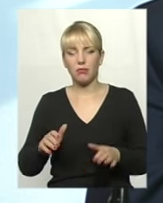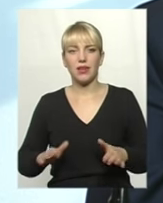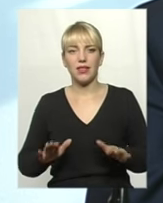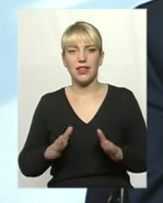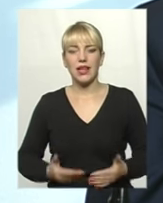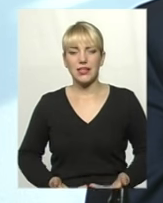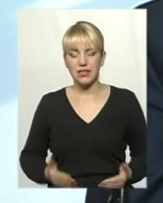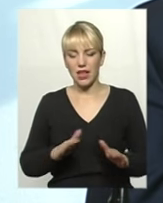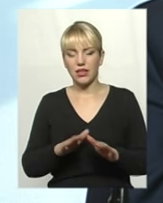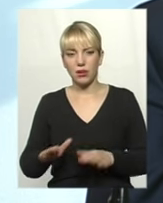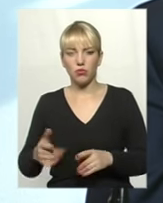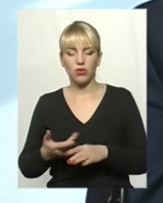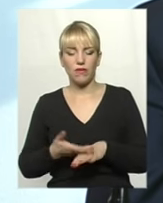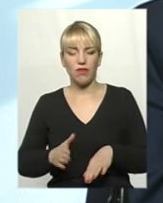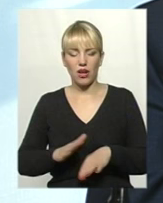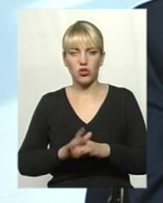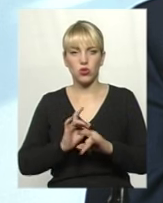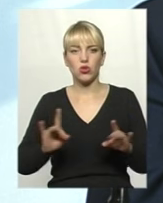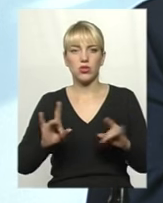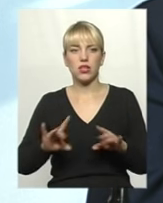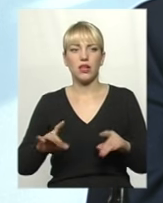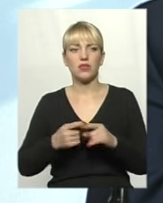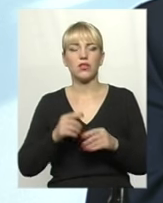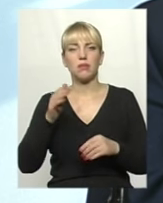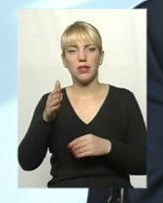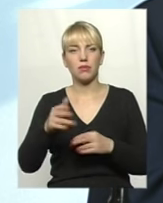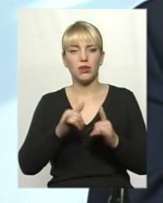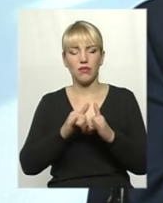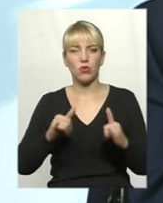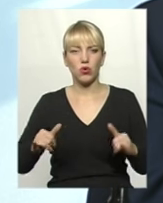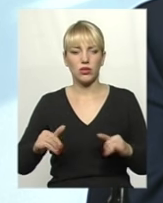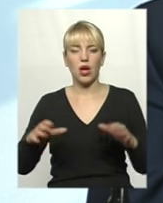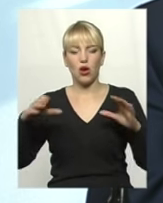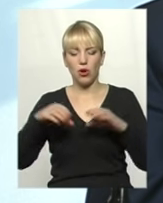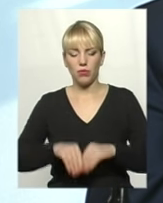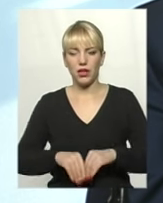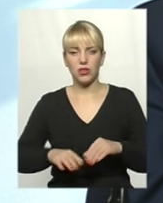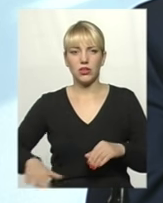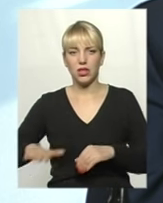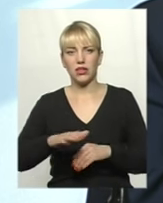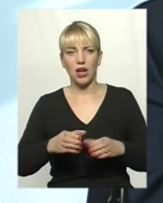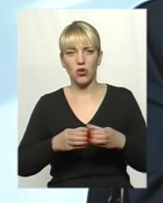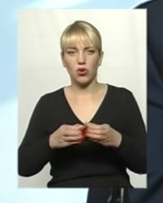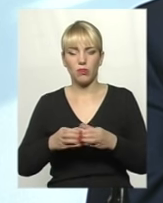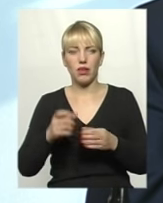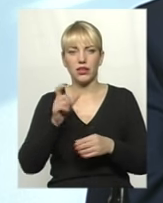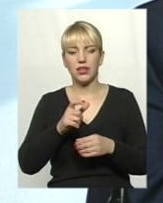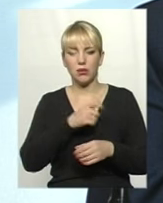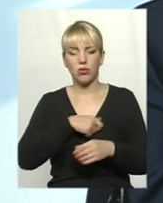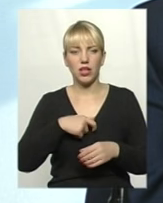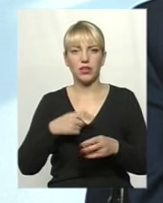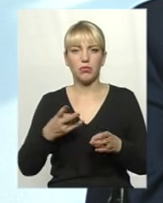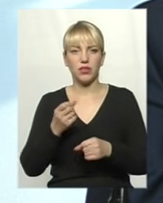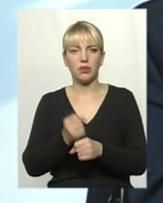на сьогоднішній день роз'яснювати перспективи розвитку об'єднаної територіальної громади. Депутати повинні